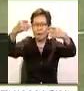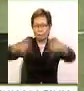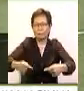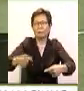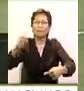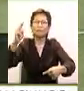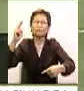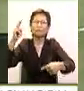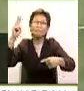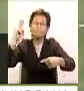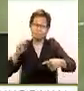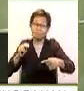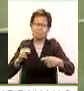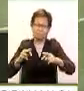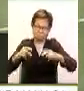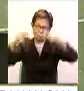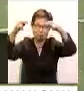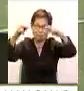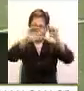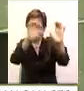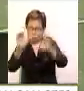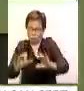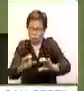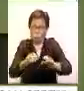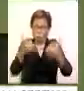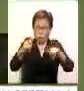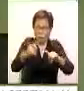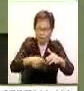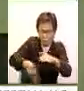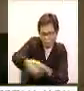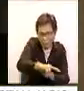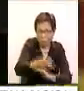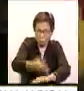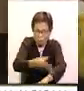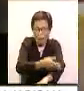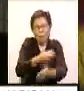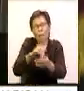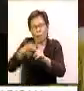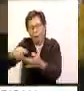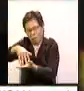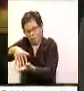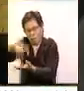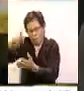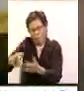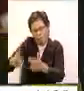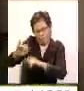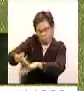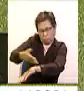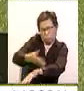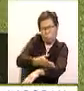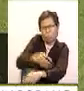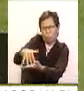Vietnam. Meskipun menunjukkan peningkatan dari segi corak permainan dan hantaran, namun kelemahan ini wajar segera